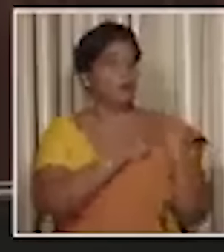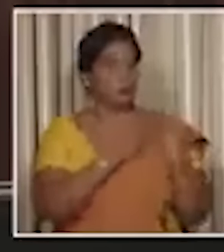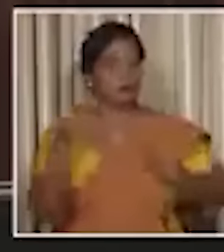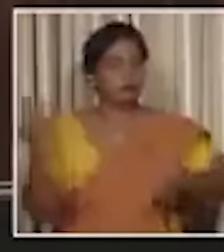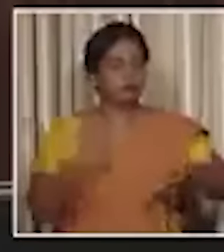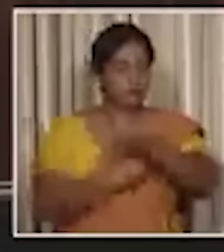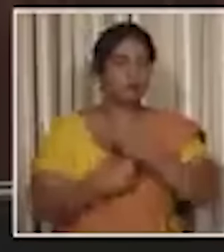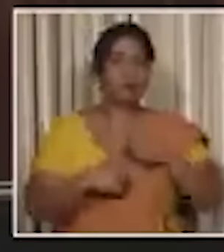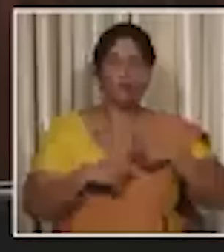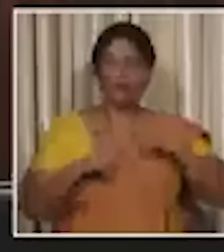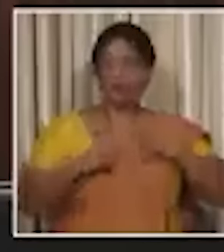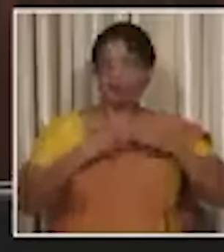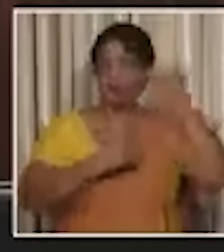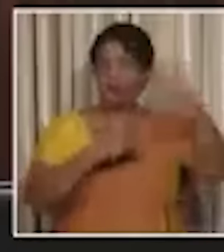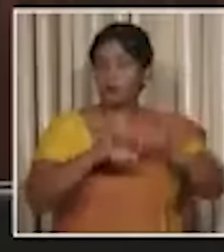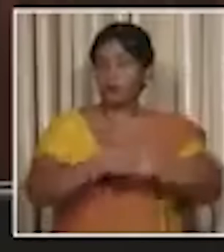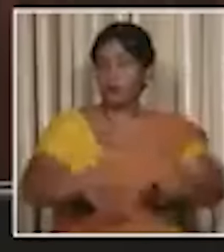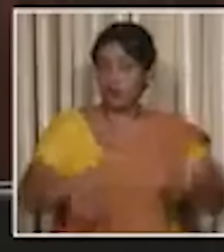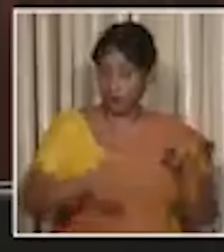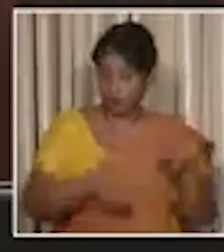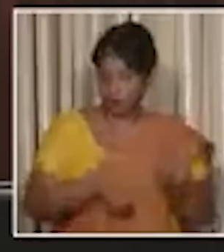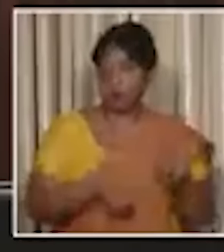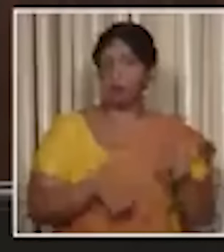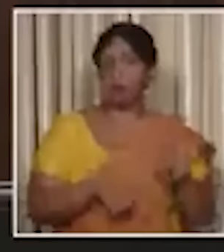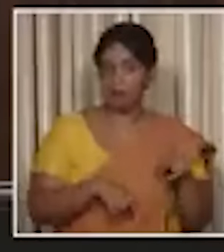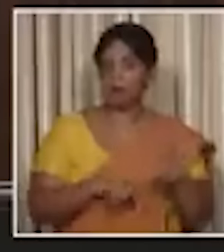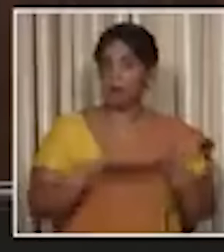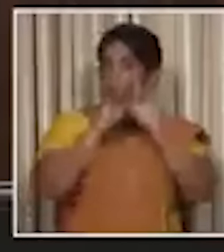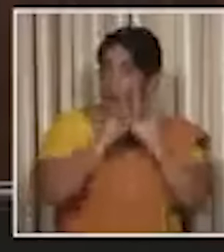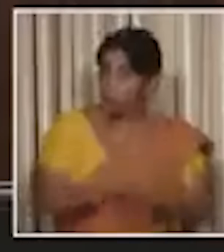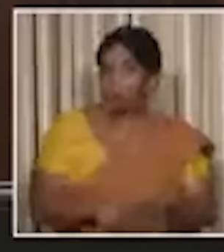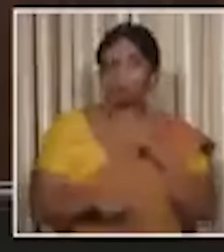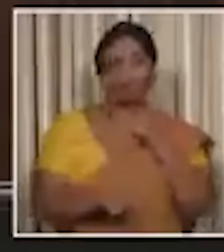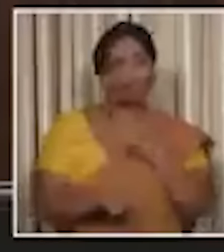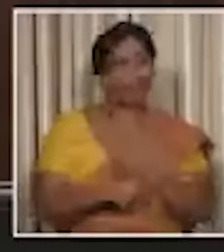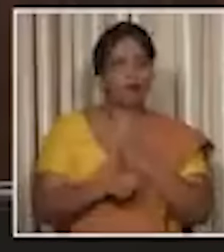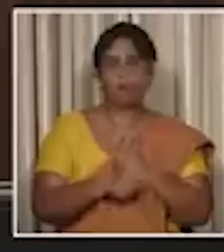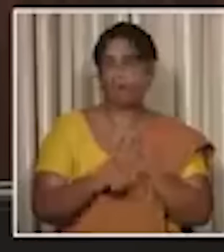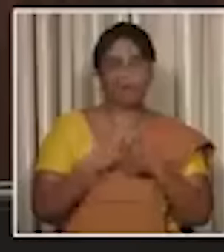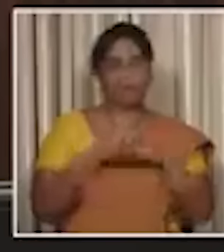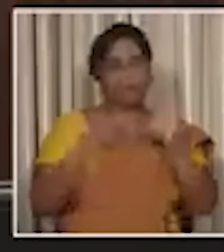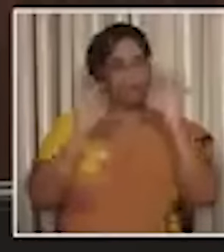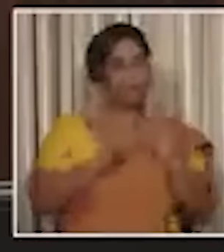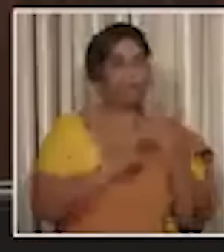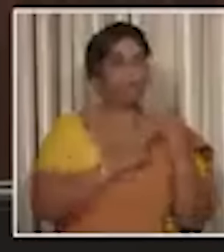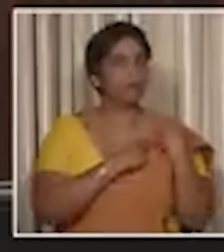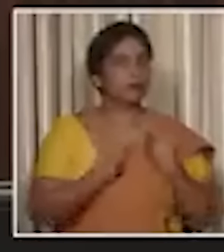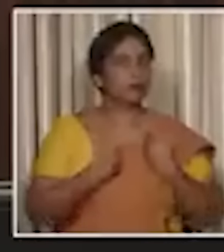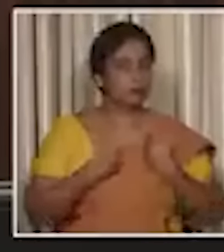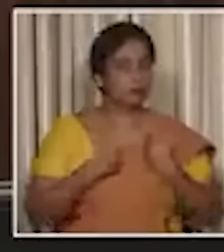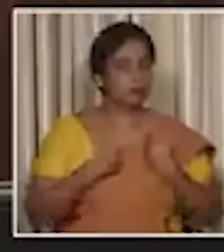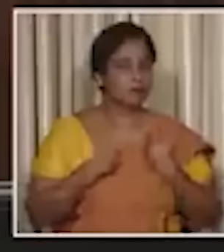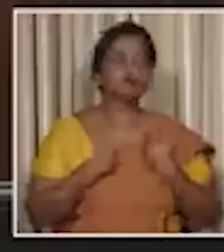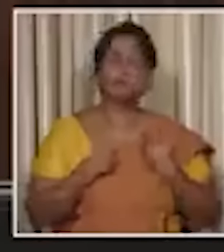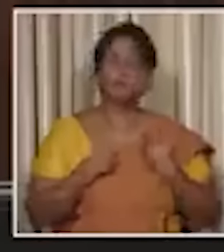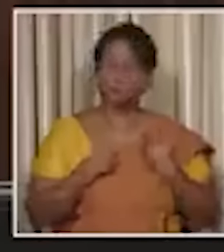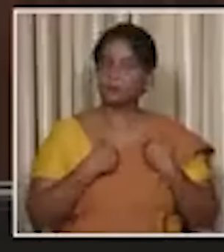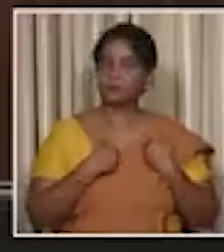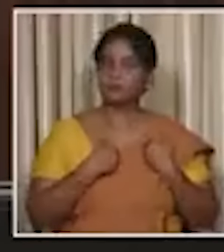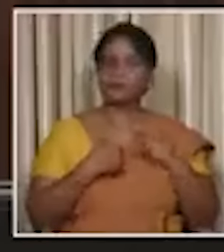மிகவும் முற்போக்கு ரீதியிலான சட்டங்களை இயற்றி இருக்கின்றன. ஆனாலும் அதை அங்கீகரித்துக் கொள்வது மாத்திரம் போதாது, அது சரியான